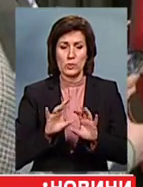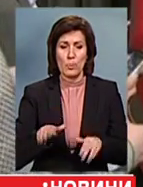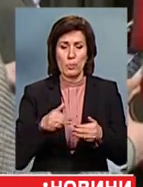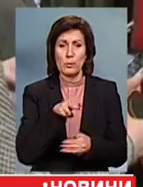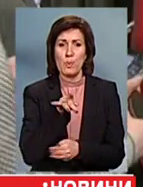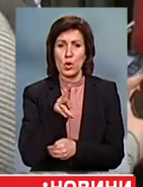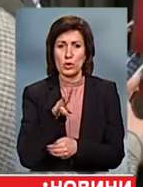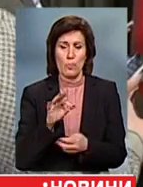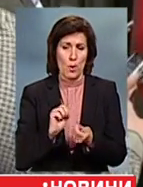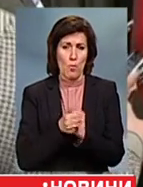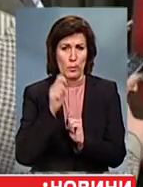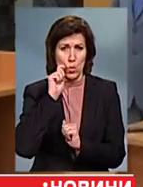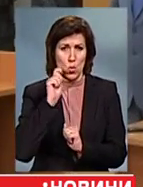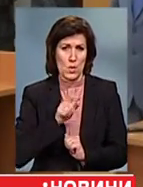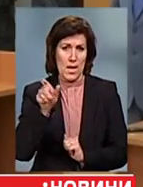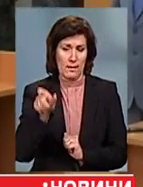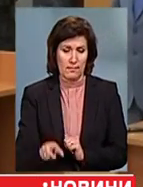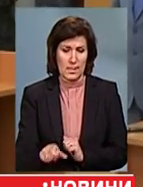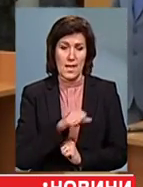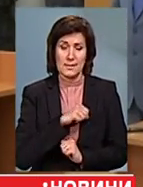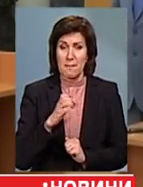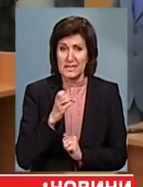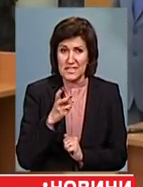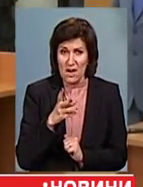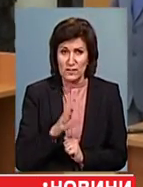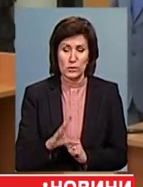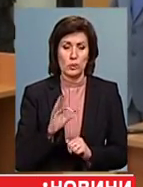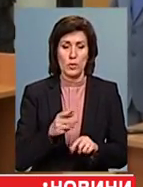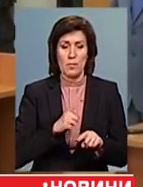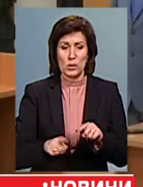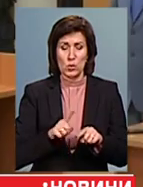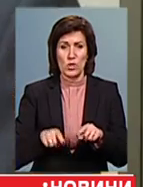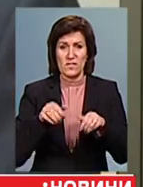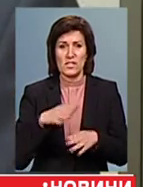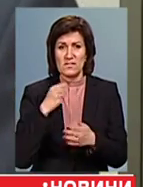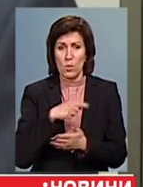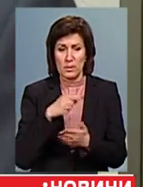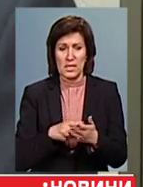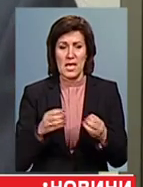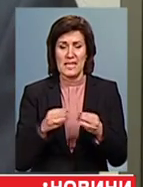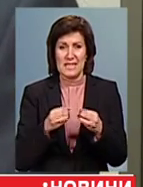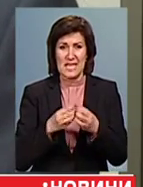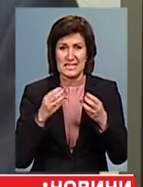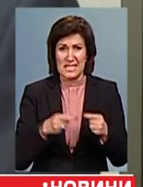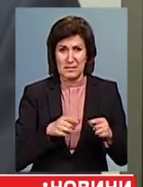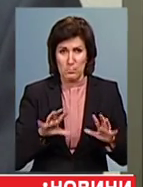Петра Порошенка про обмін українки. Сама ж Савченко, аби прискорити вирішення свого питання, за 10 днів з моменту